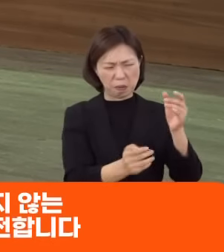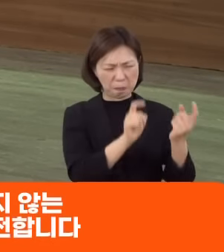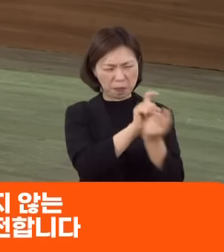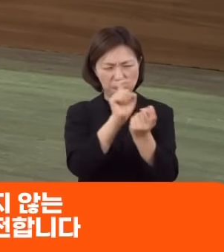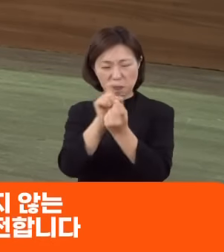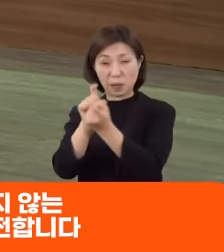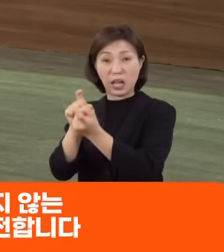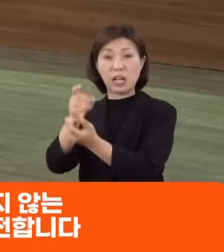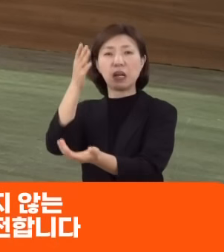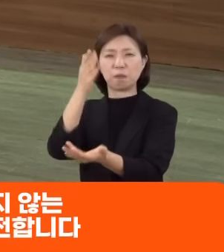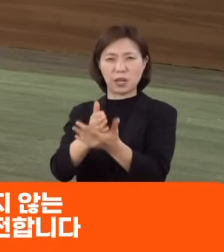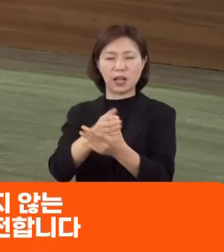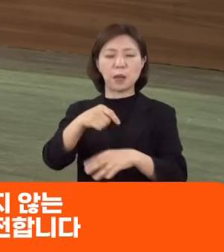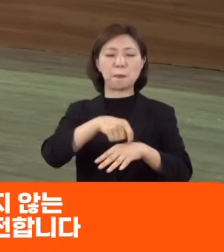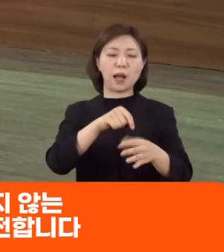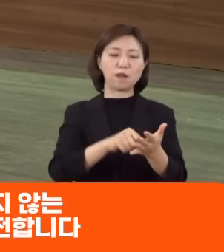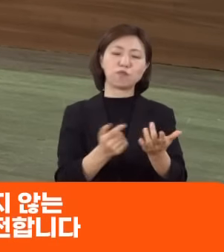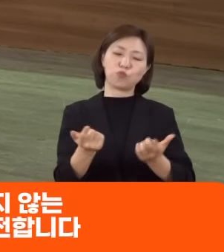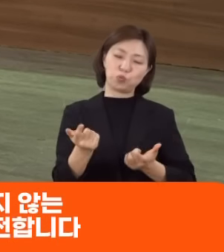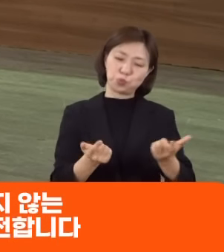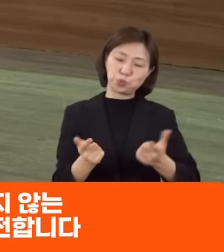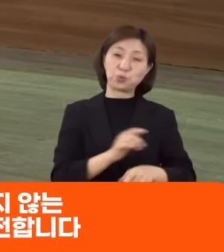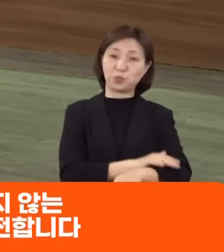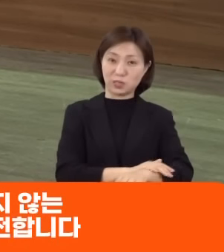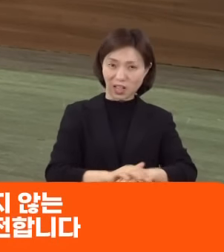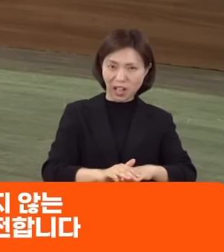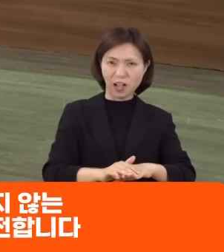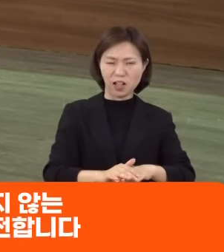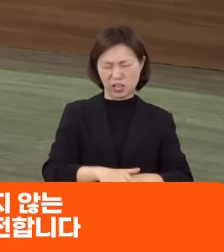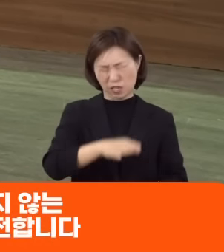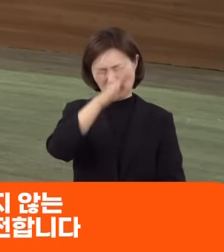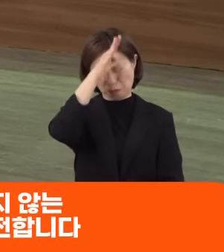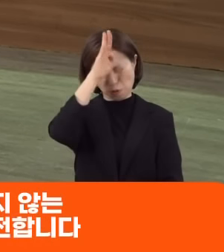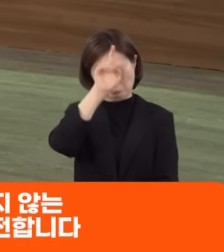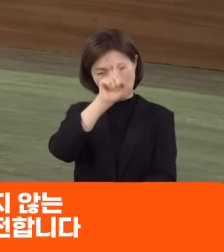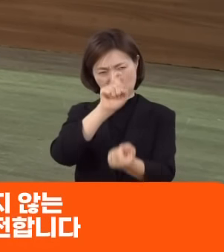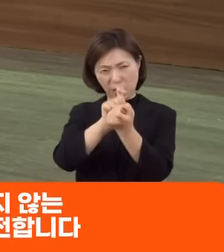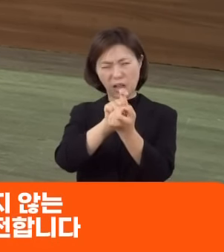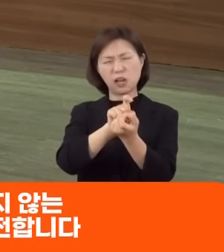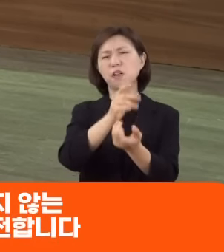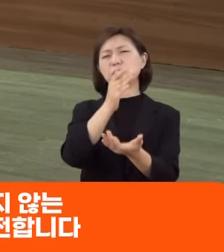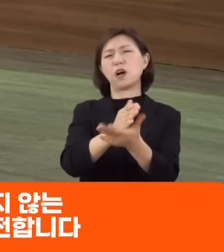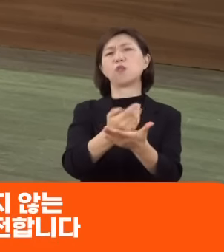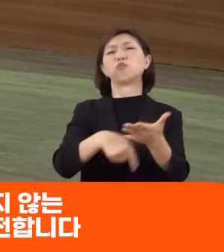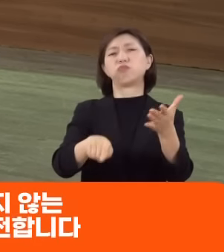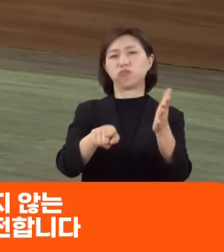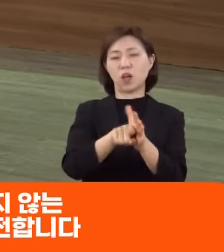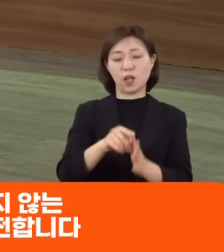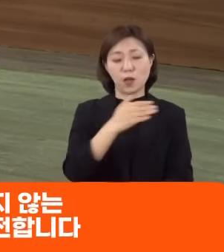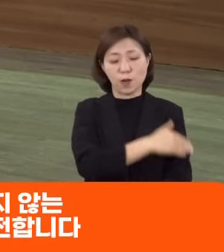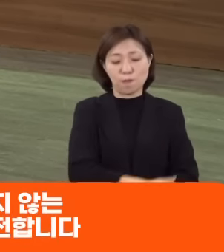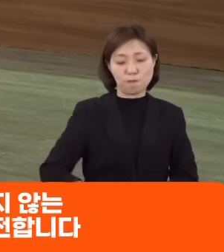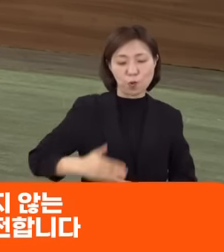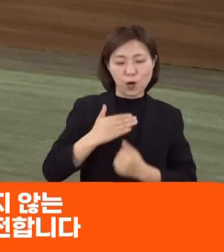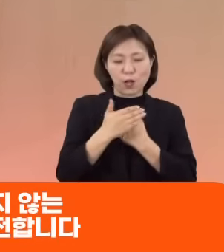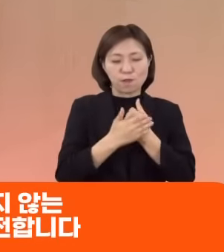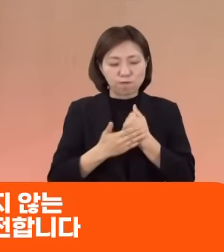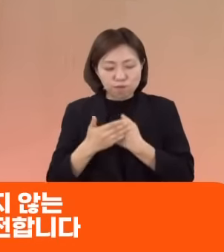않게 마음을 다스리고 병이 생기지 않게 몸을